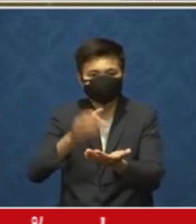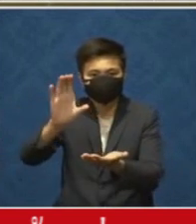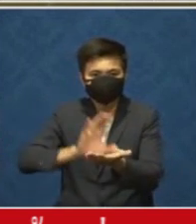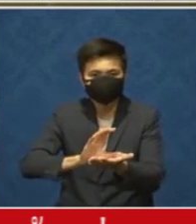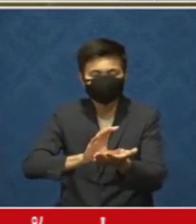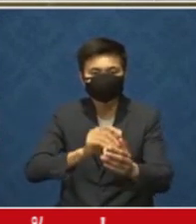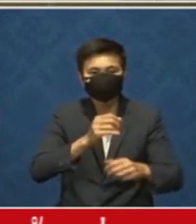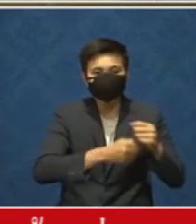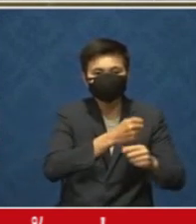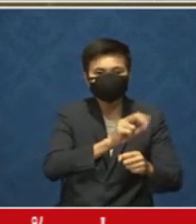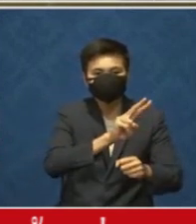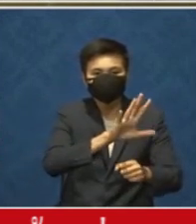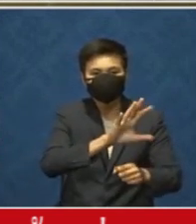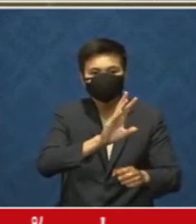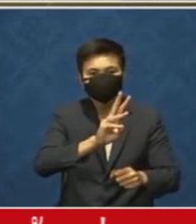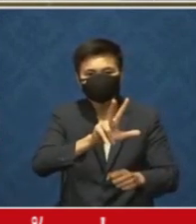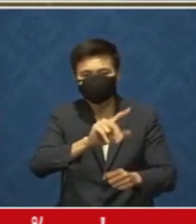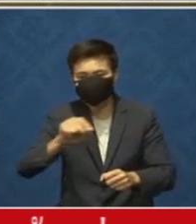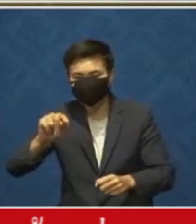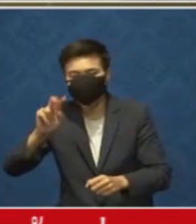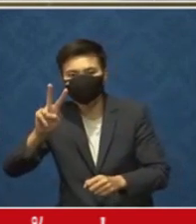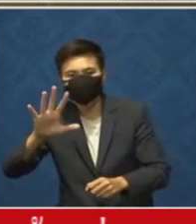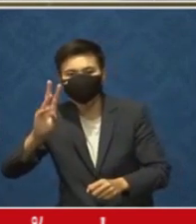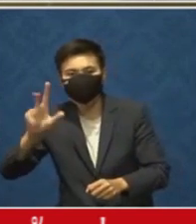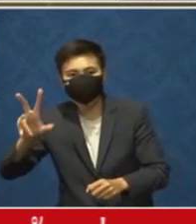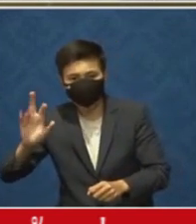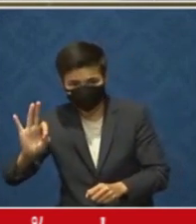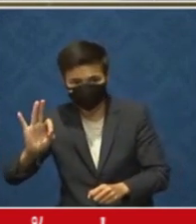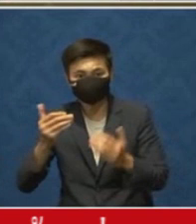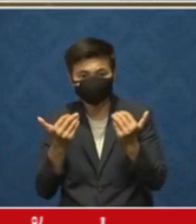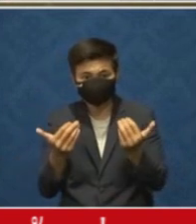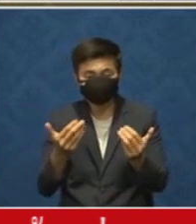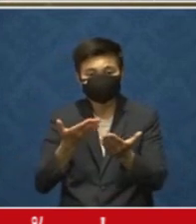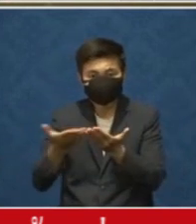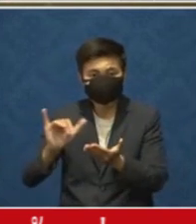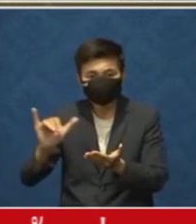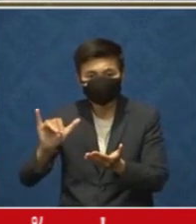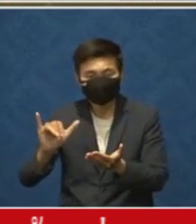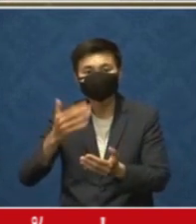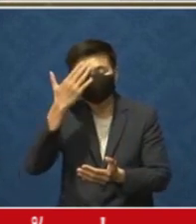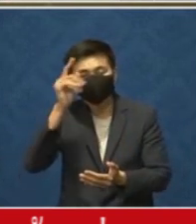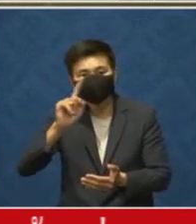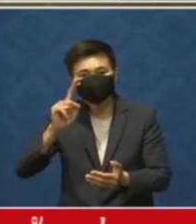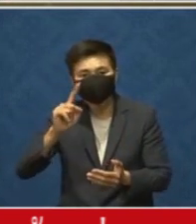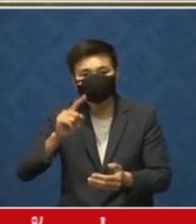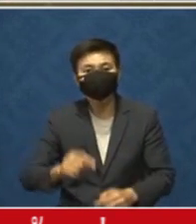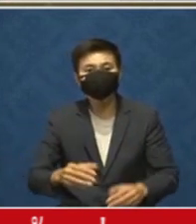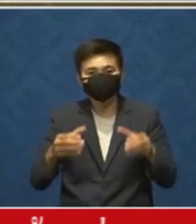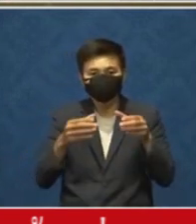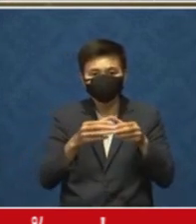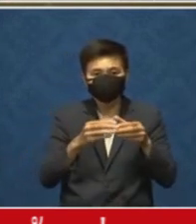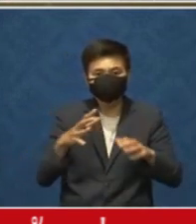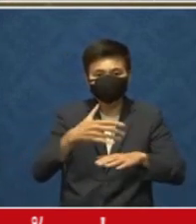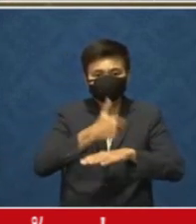ง2569ขณะนี้ยังไม่ได้ซื้อนะครับเพราะพรรคเพื่อไทยเนี่ยได้คัดค้านไว้ไม่ให้มีการ